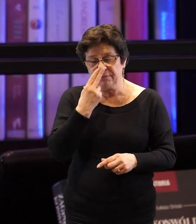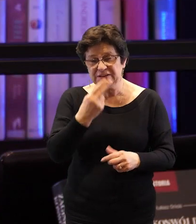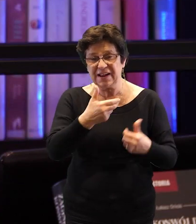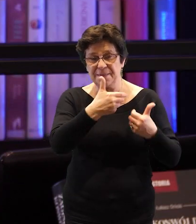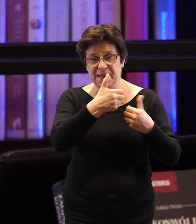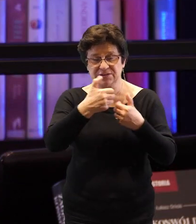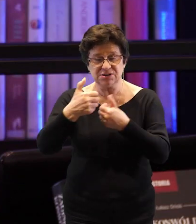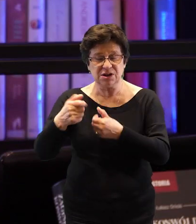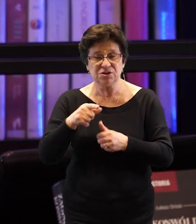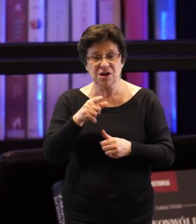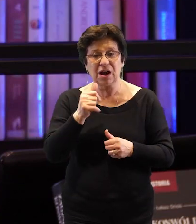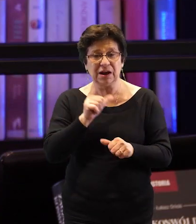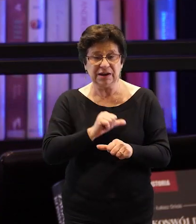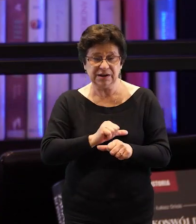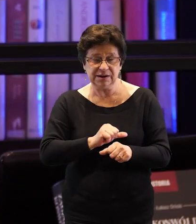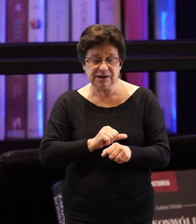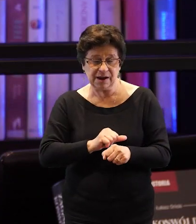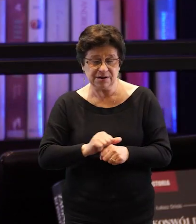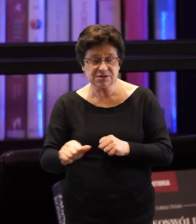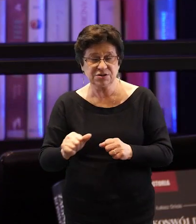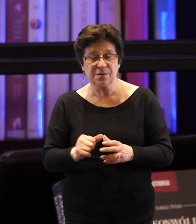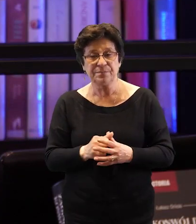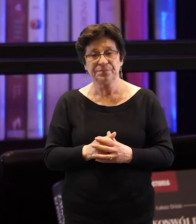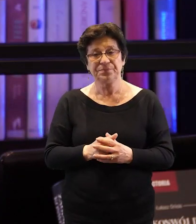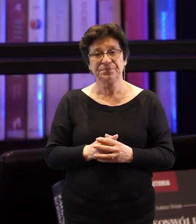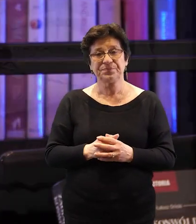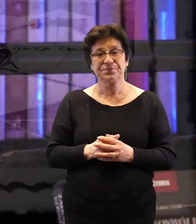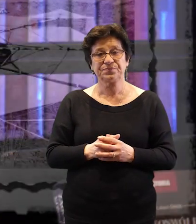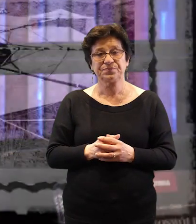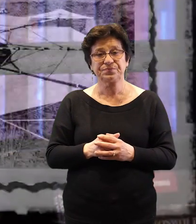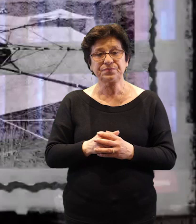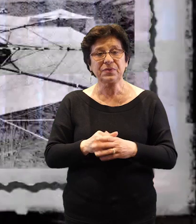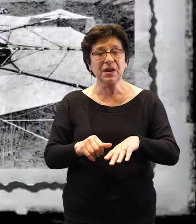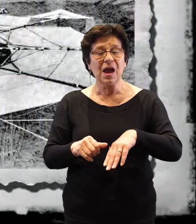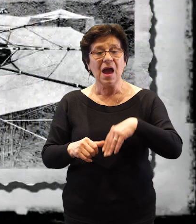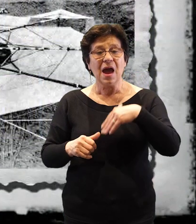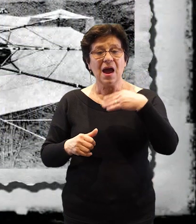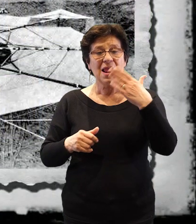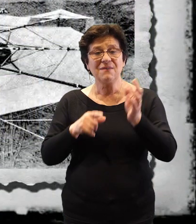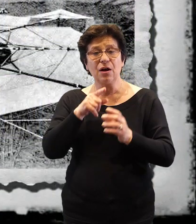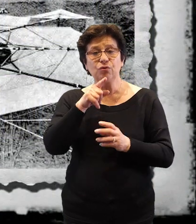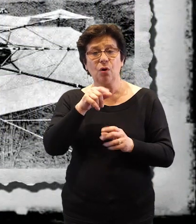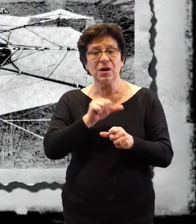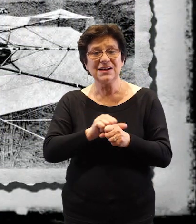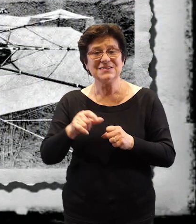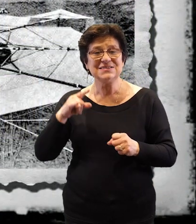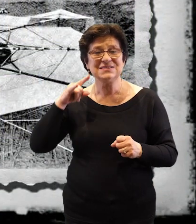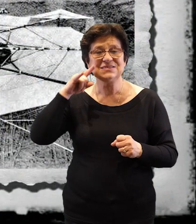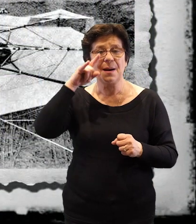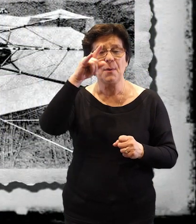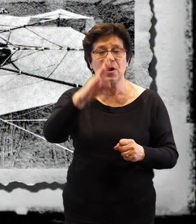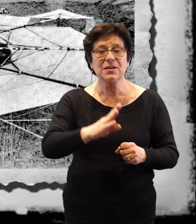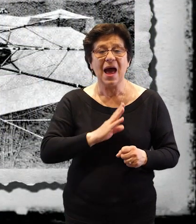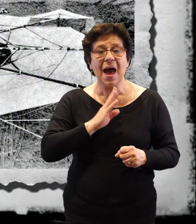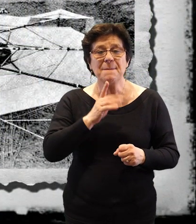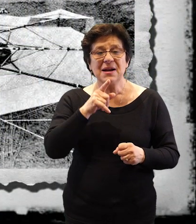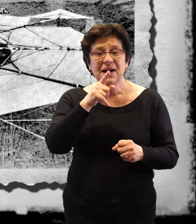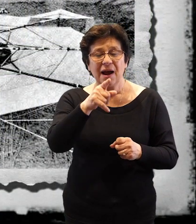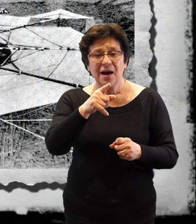kilka takich konstrukcji pokazanych. Na górze po lewej stronie to jest samolot, który był przez amerykańską marynarkę